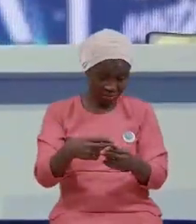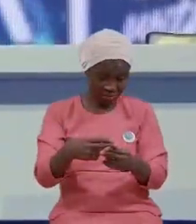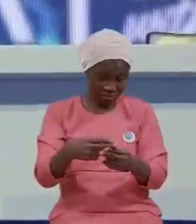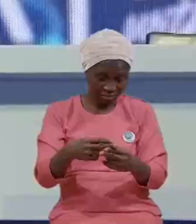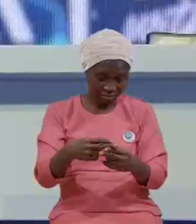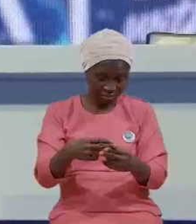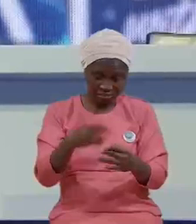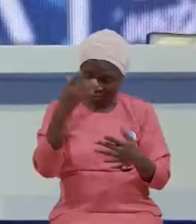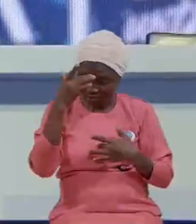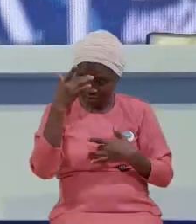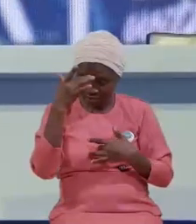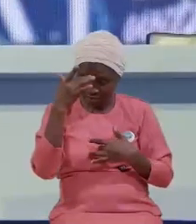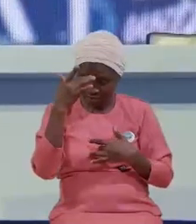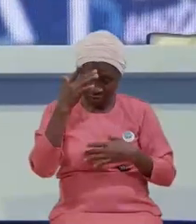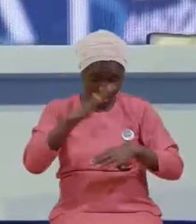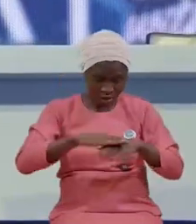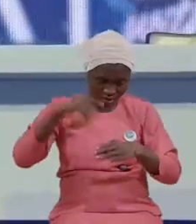maladie interne,